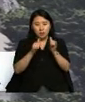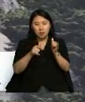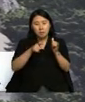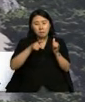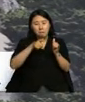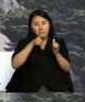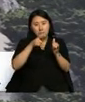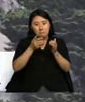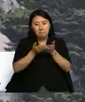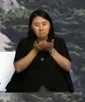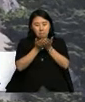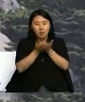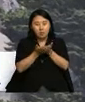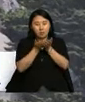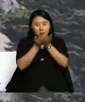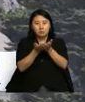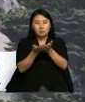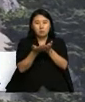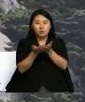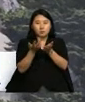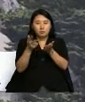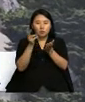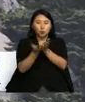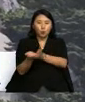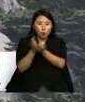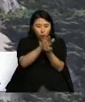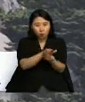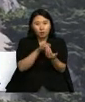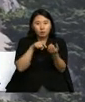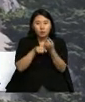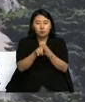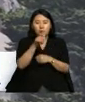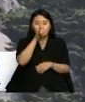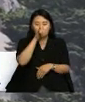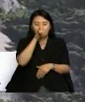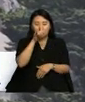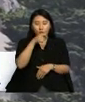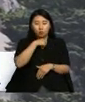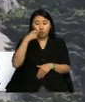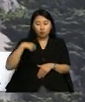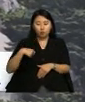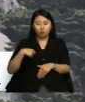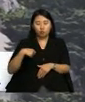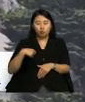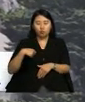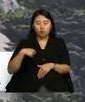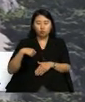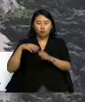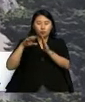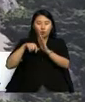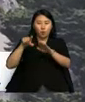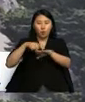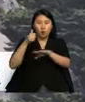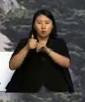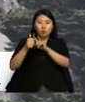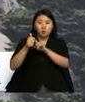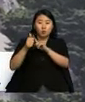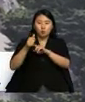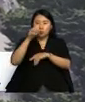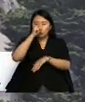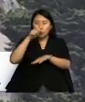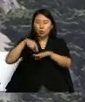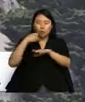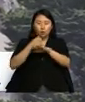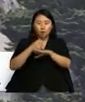배를 띄우기도 하지만 뒤집기도 한다는 의미입니다. 중국 역대 대황제 가운데 최고 성군으로